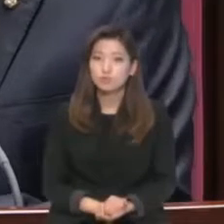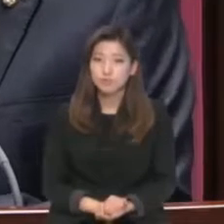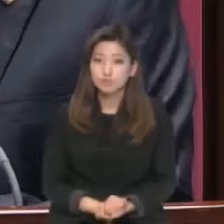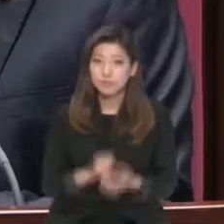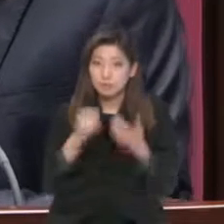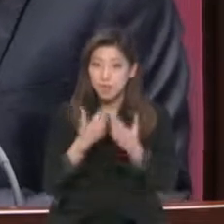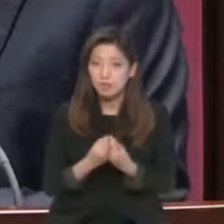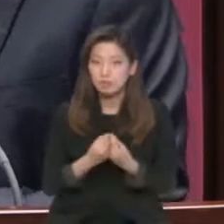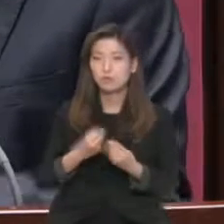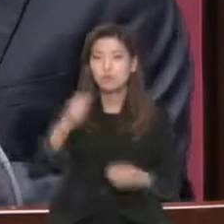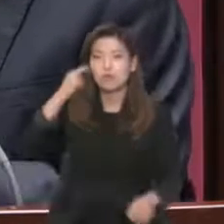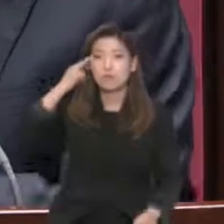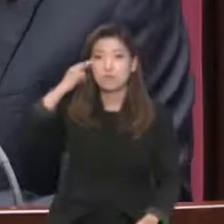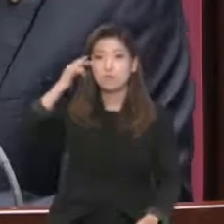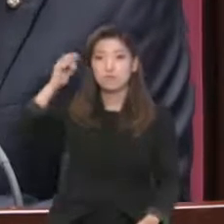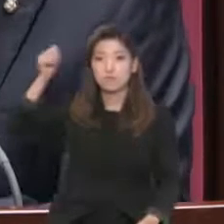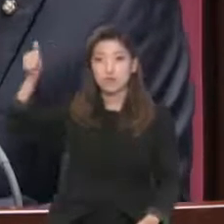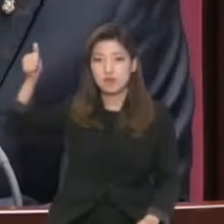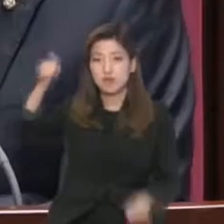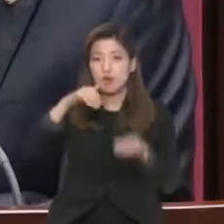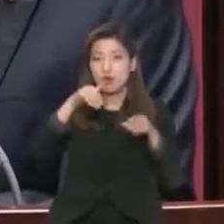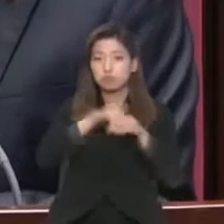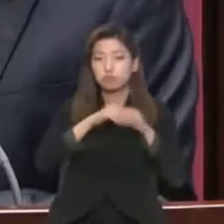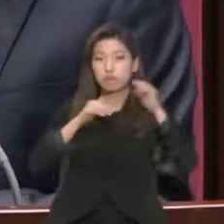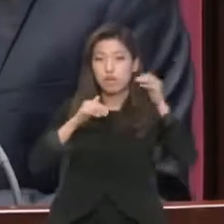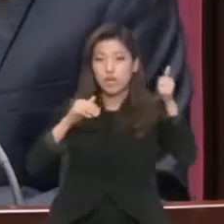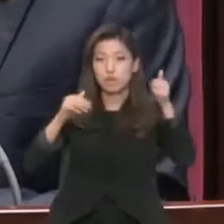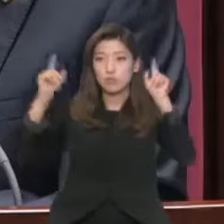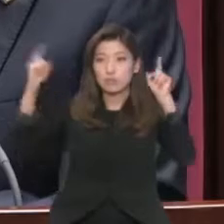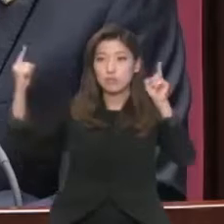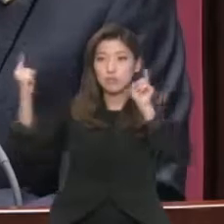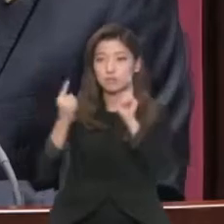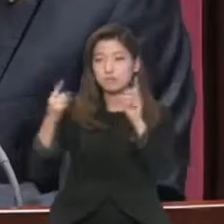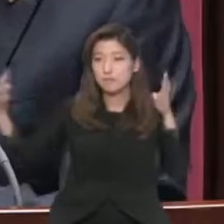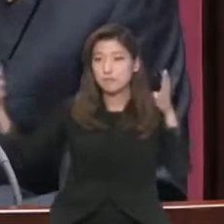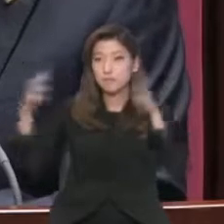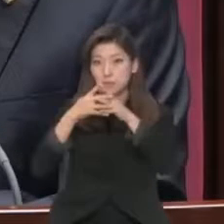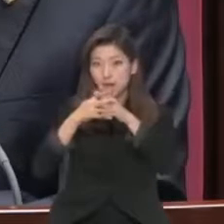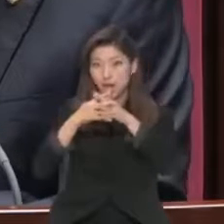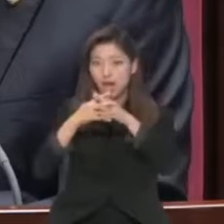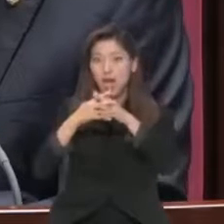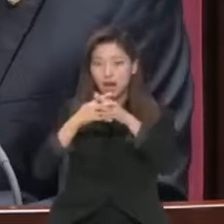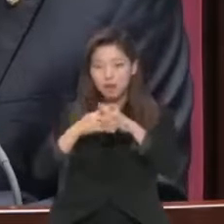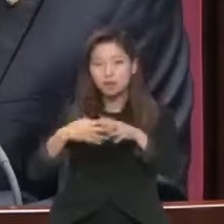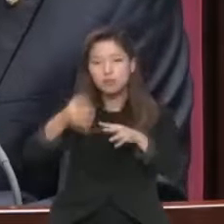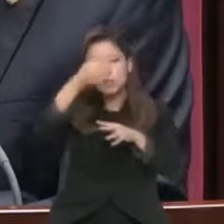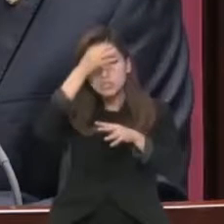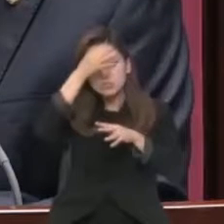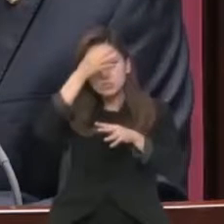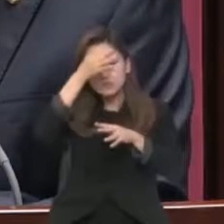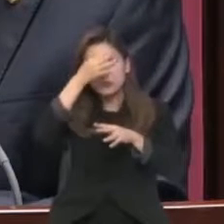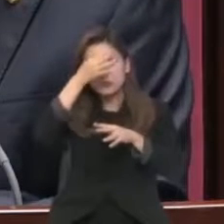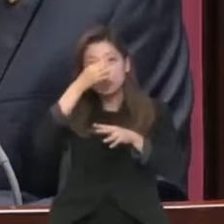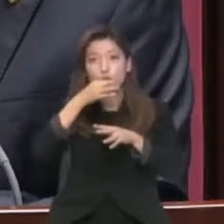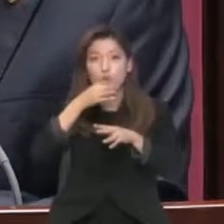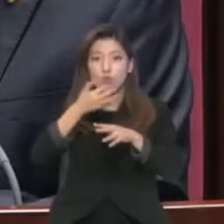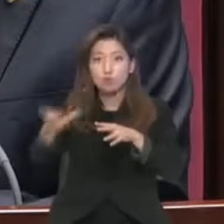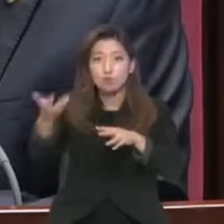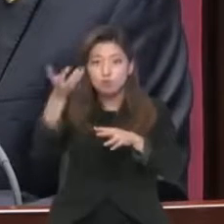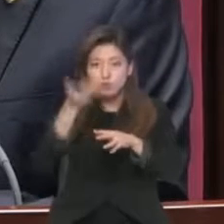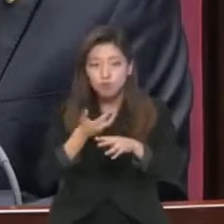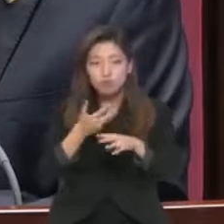지도자들과 정부가 합의한다면 기술적이고 전술적인 문제는 존재하지 않는다.